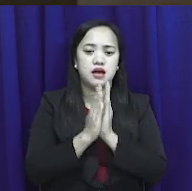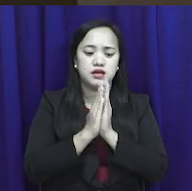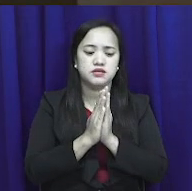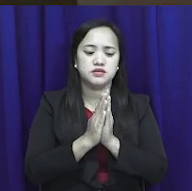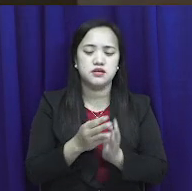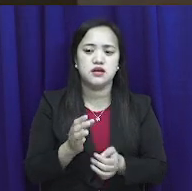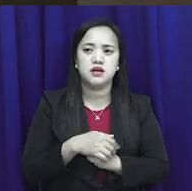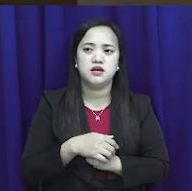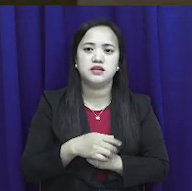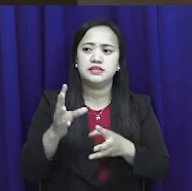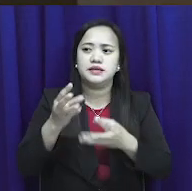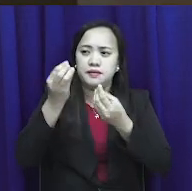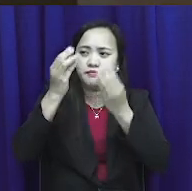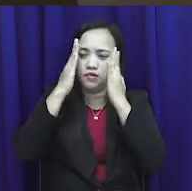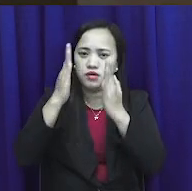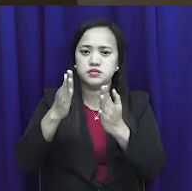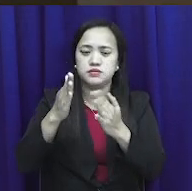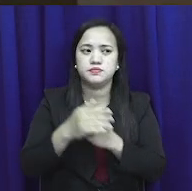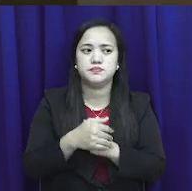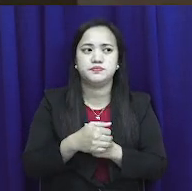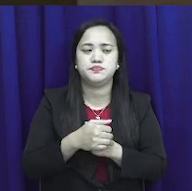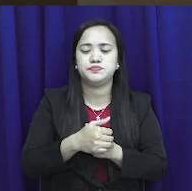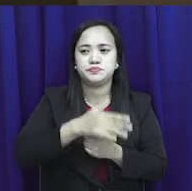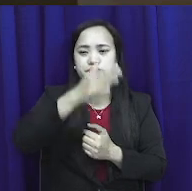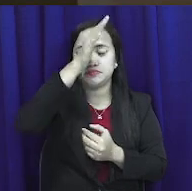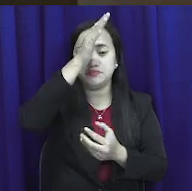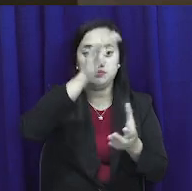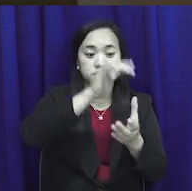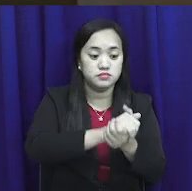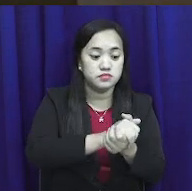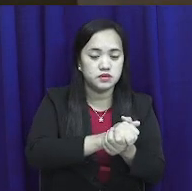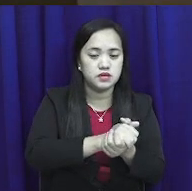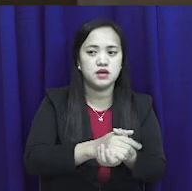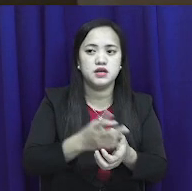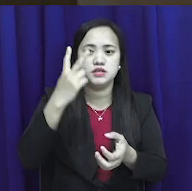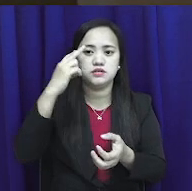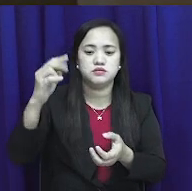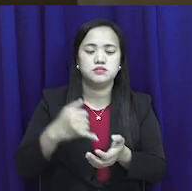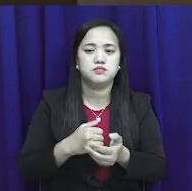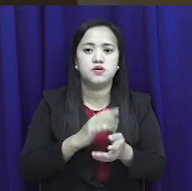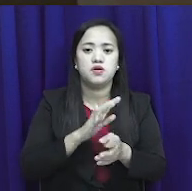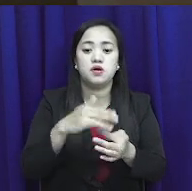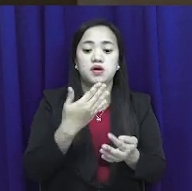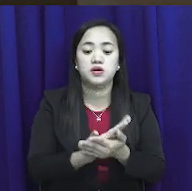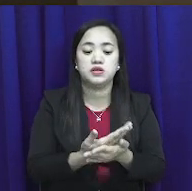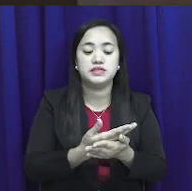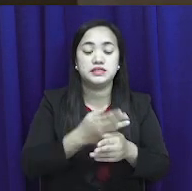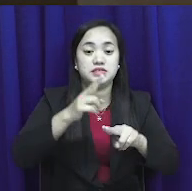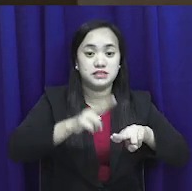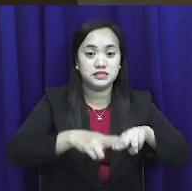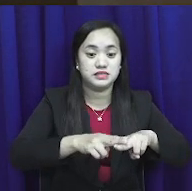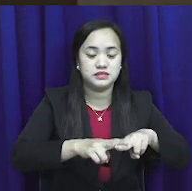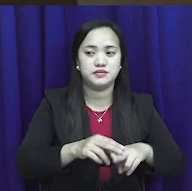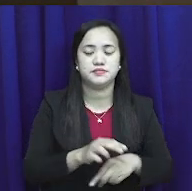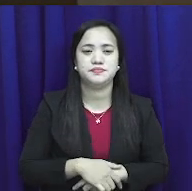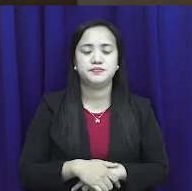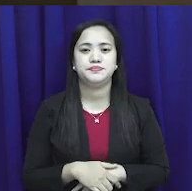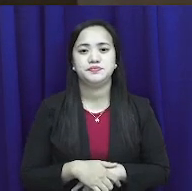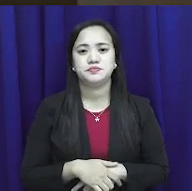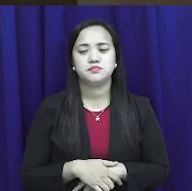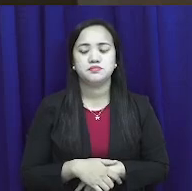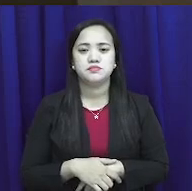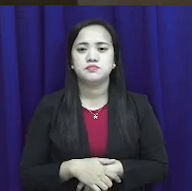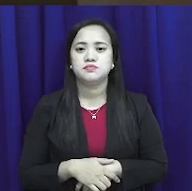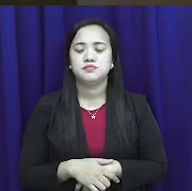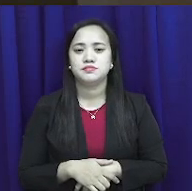Husband is known in the gates when he it among the elders of the land correct totoo you see yan